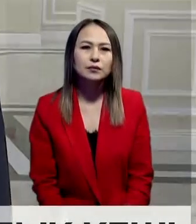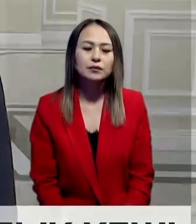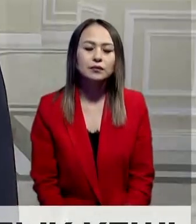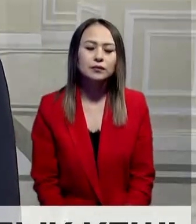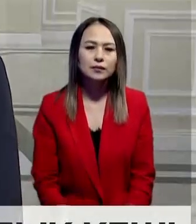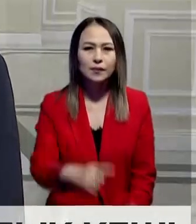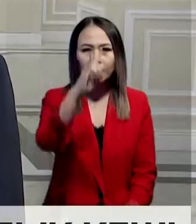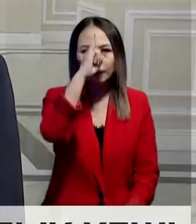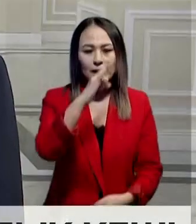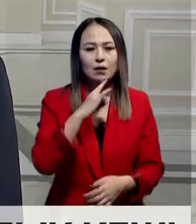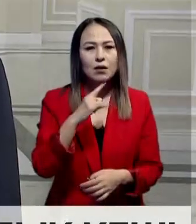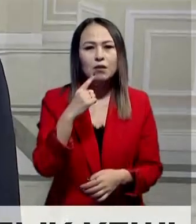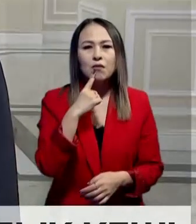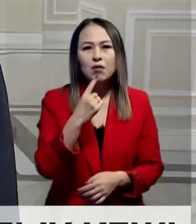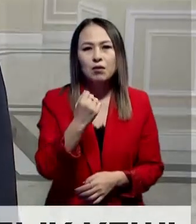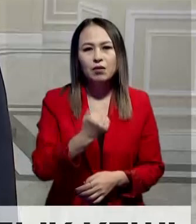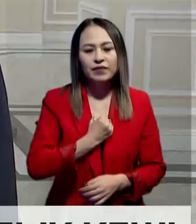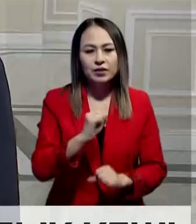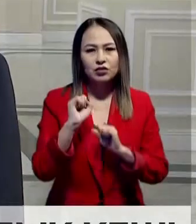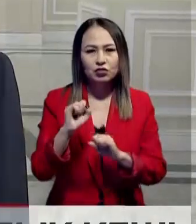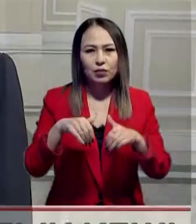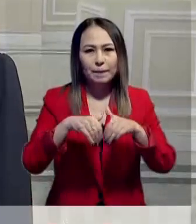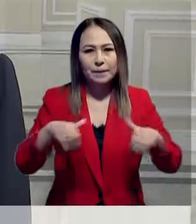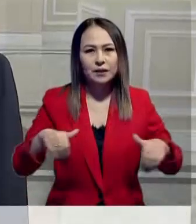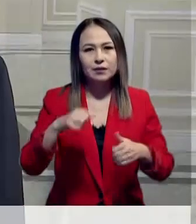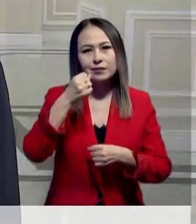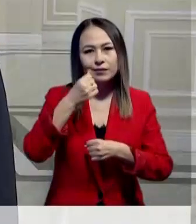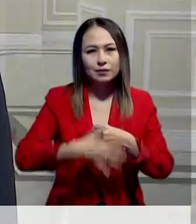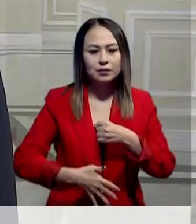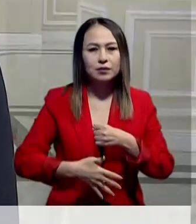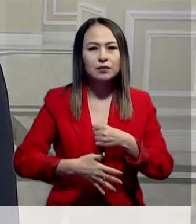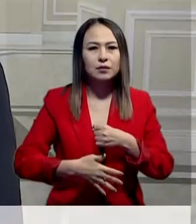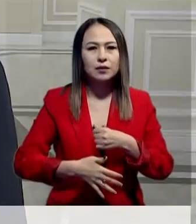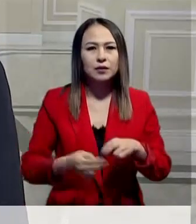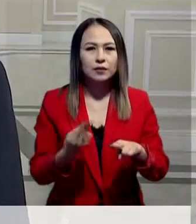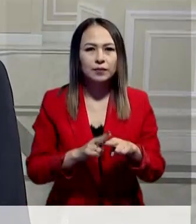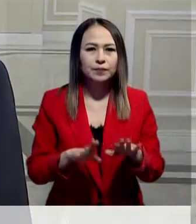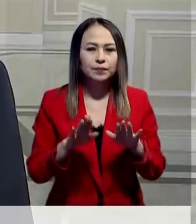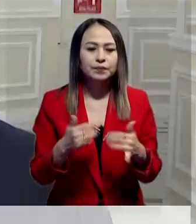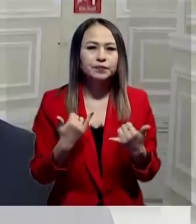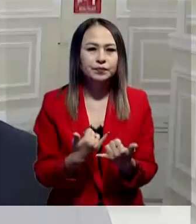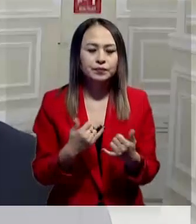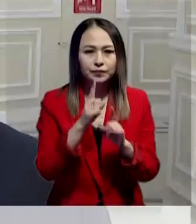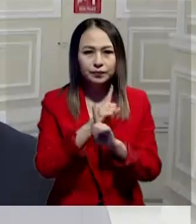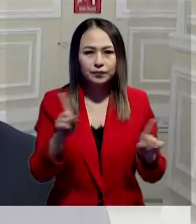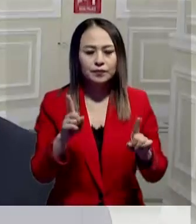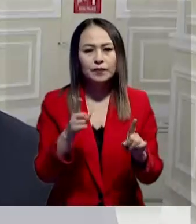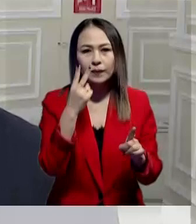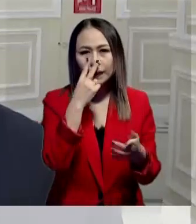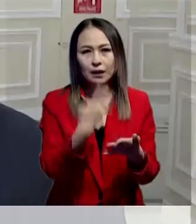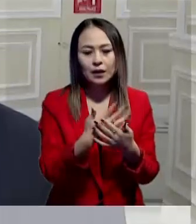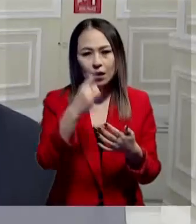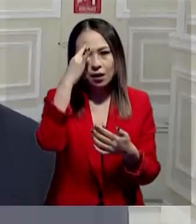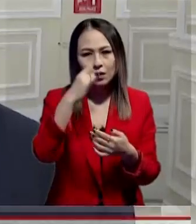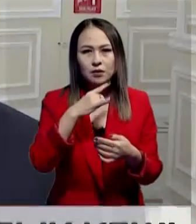Қазақстан қарулы күштерінің ұлттық әскери патриоттық орталығында өтіп жатқан бүгінгі кештің бір ерекшелігі, кештің атынан да көрініп тұр,